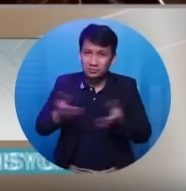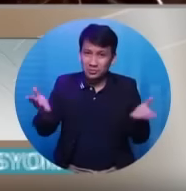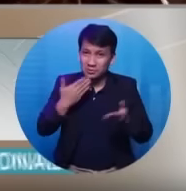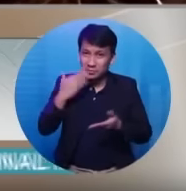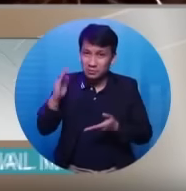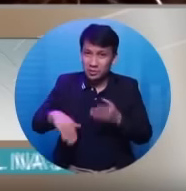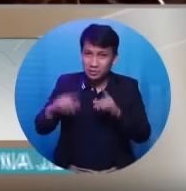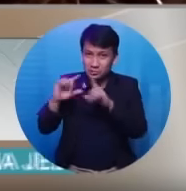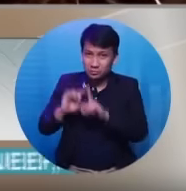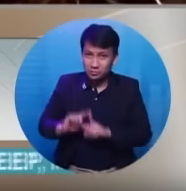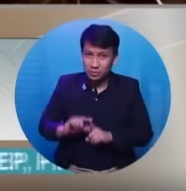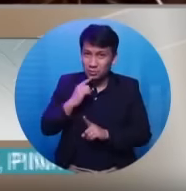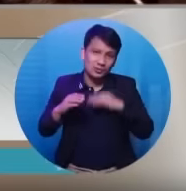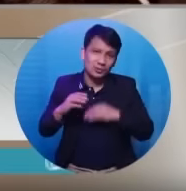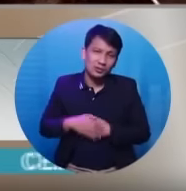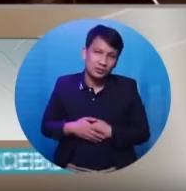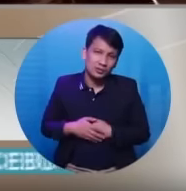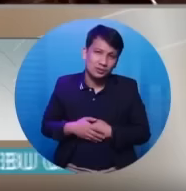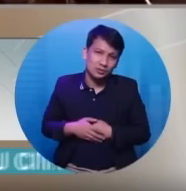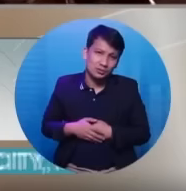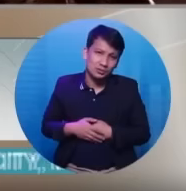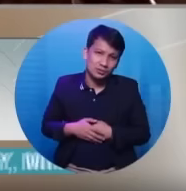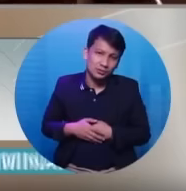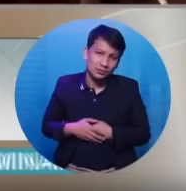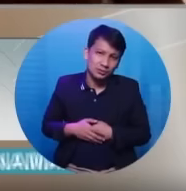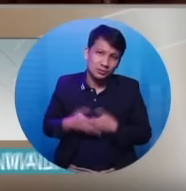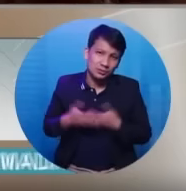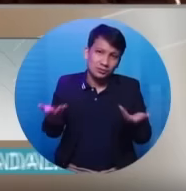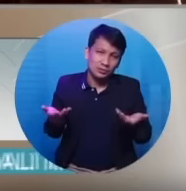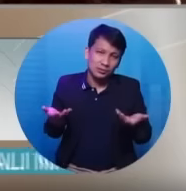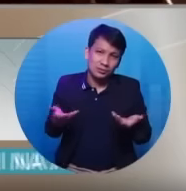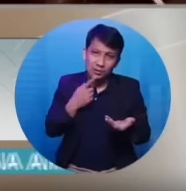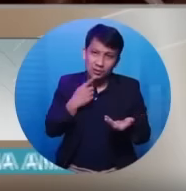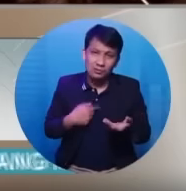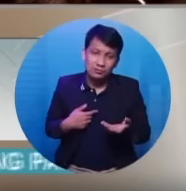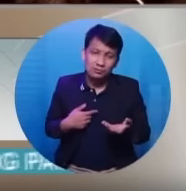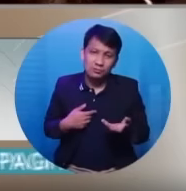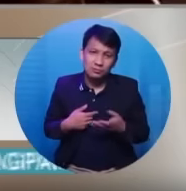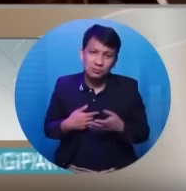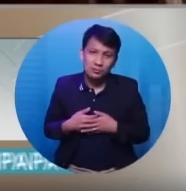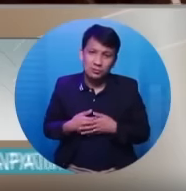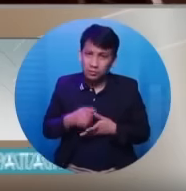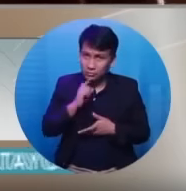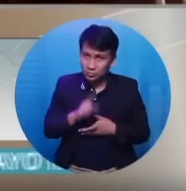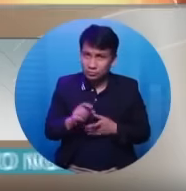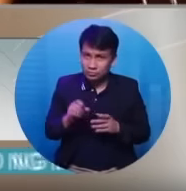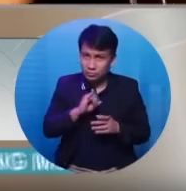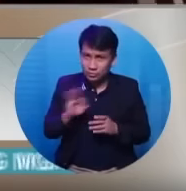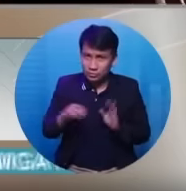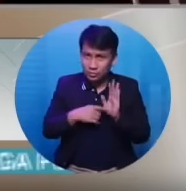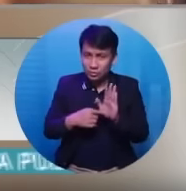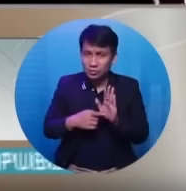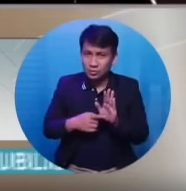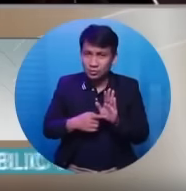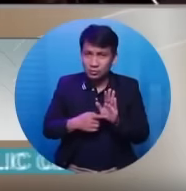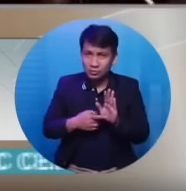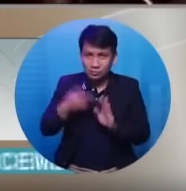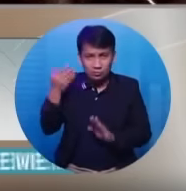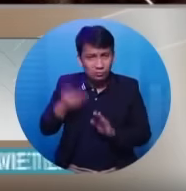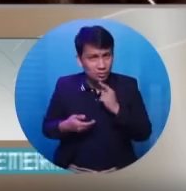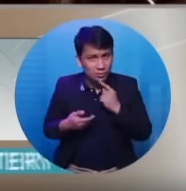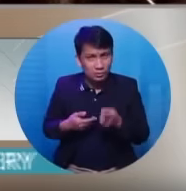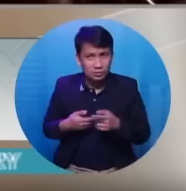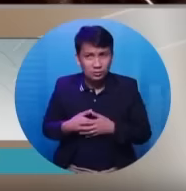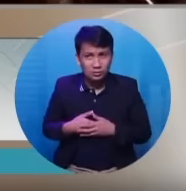salita na paninira sa kanya. Sana, pagka napatunayan mo naman, di ba, na talagang meron, hindi na, mukhang hindi nakakayanin ng ano, denial